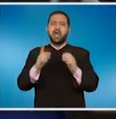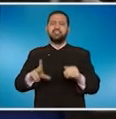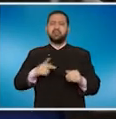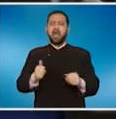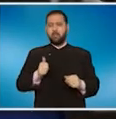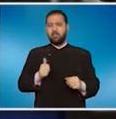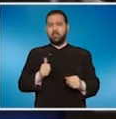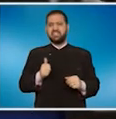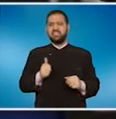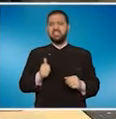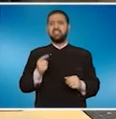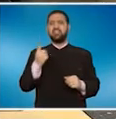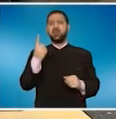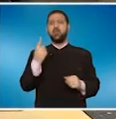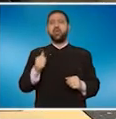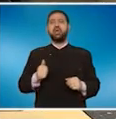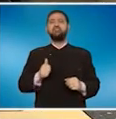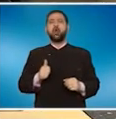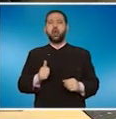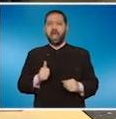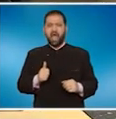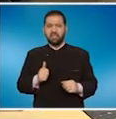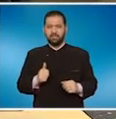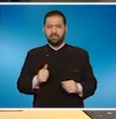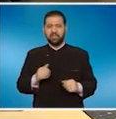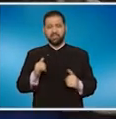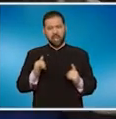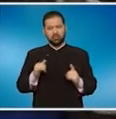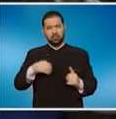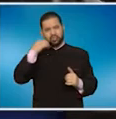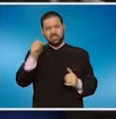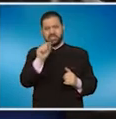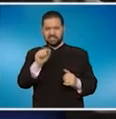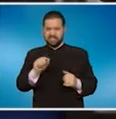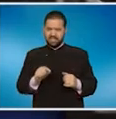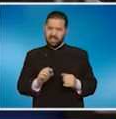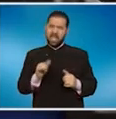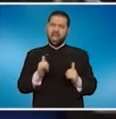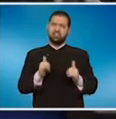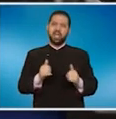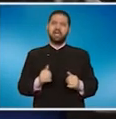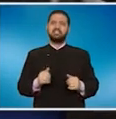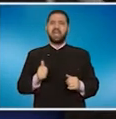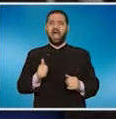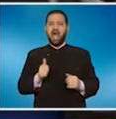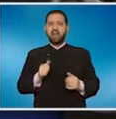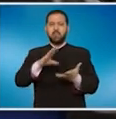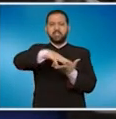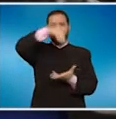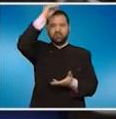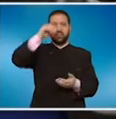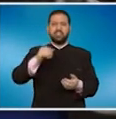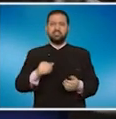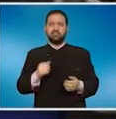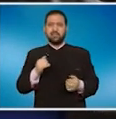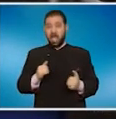soldat. Mulți tâlcuitori spun că atunci când descrie această panoplie de arme duhovnicești, până la urmă, el se